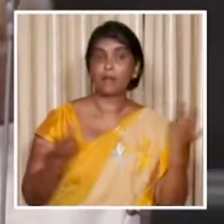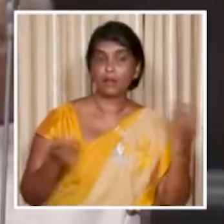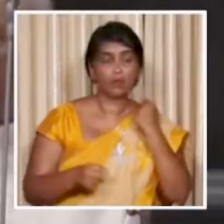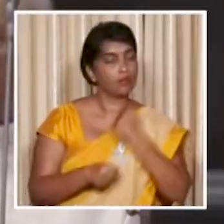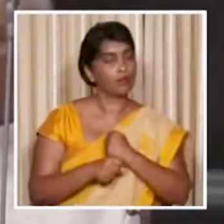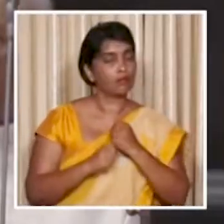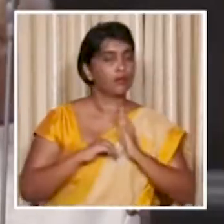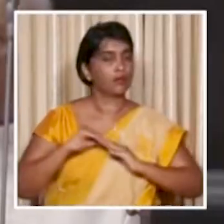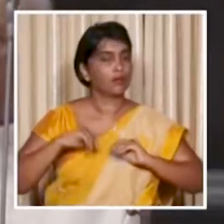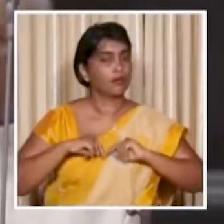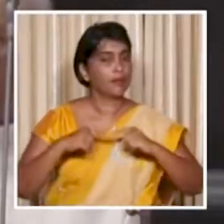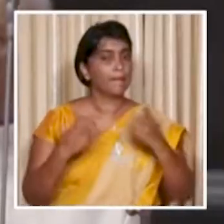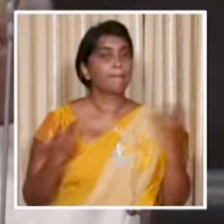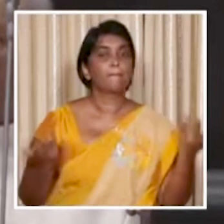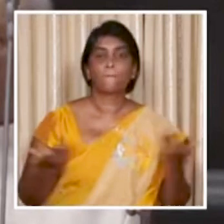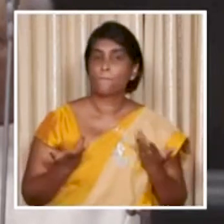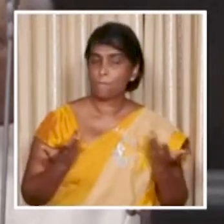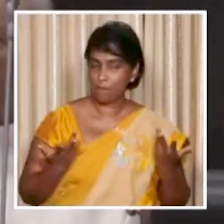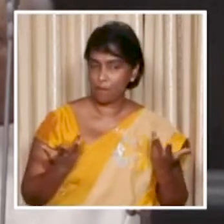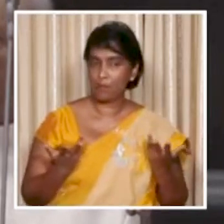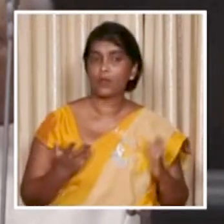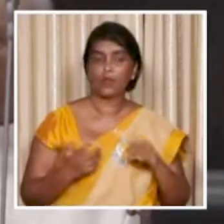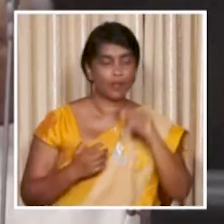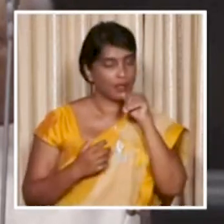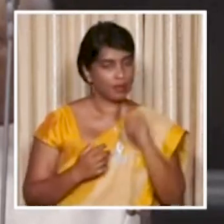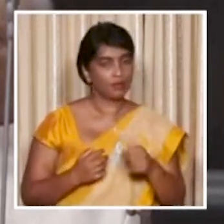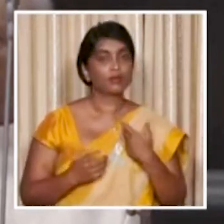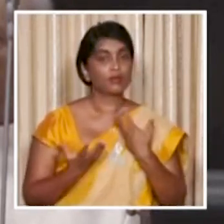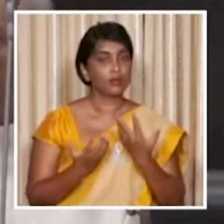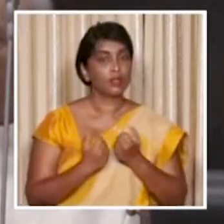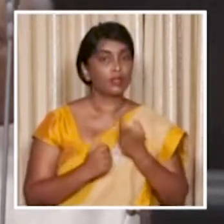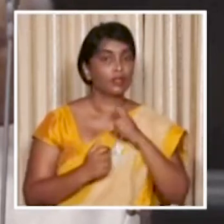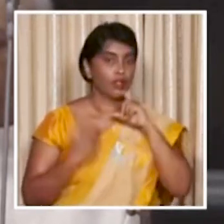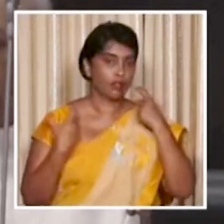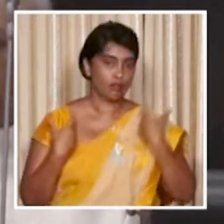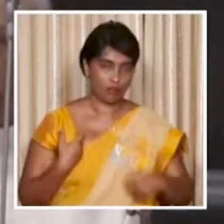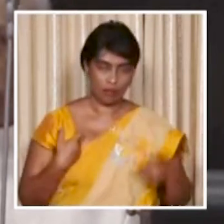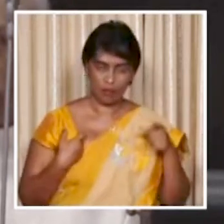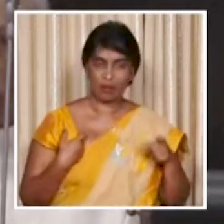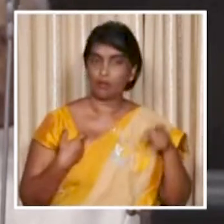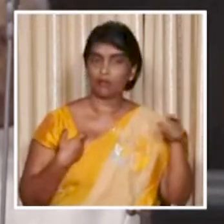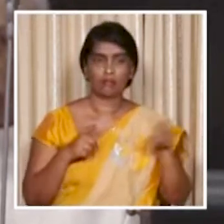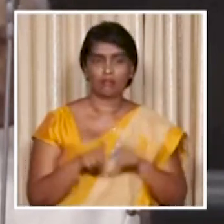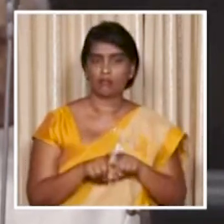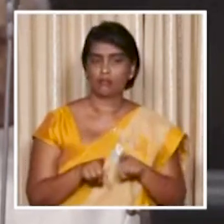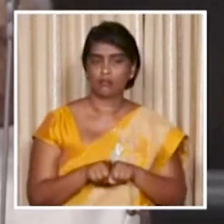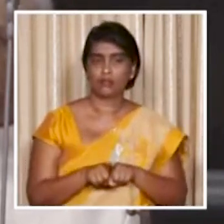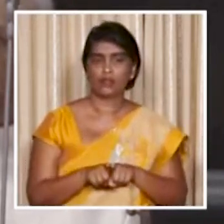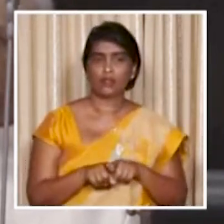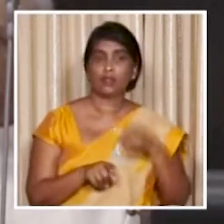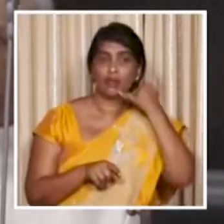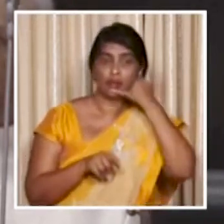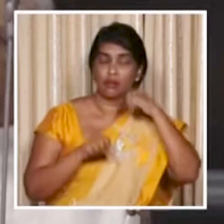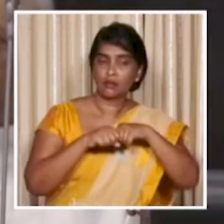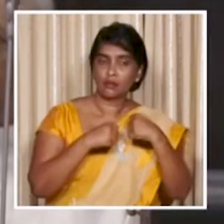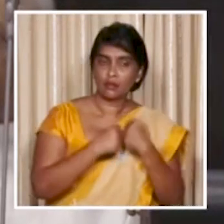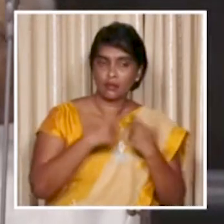ආණ්ඩුව ක්‍රියාත්මක කරන්න බෑ ඇත්ත වශයෙන්ම ගත්තේ නීතිනේ ඊට වඩා හොඳයි මේ සජබේ